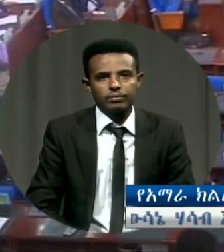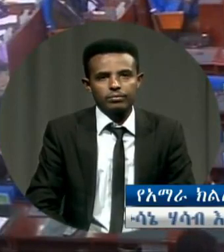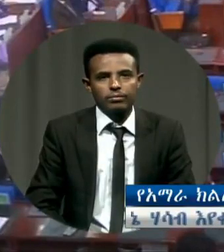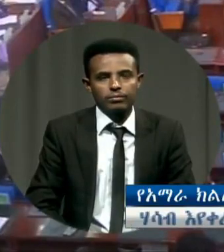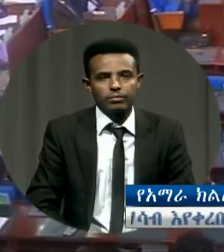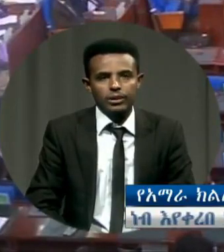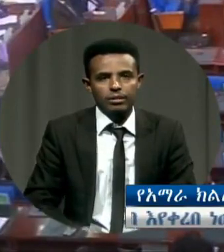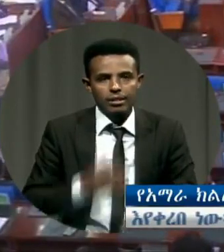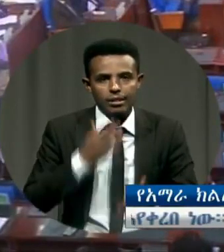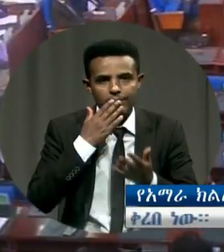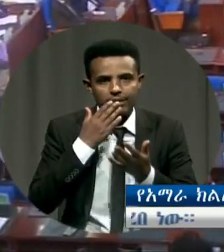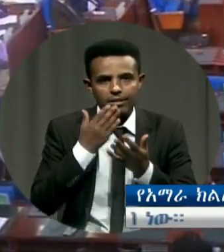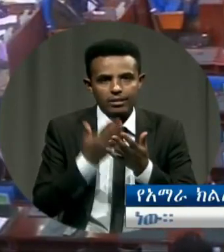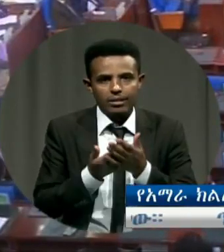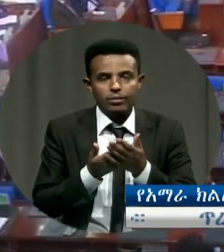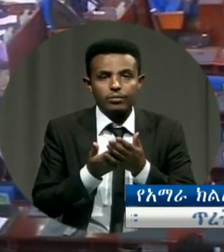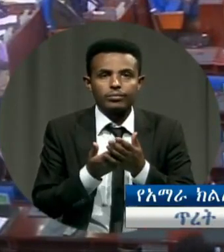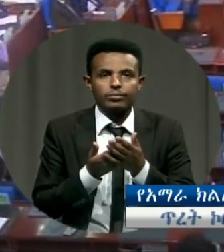አመሰግናለሁ